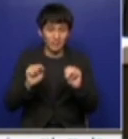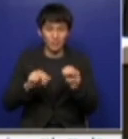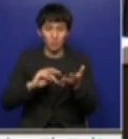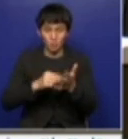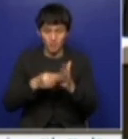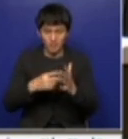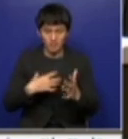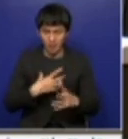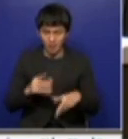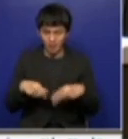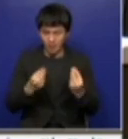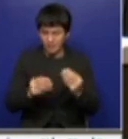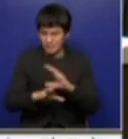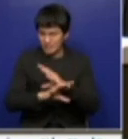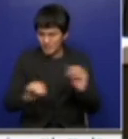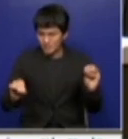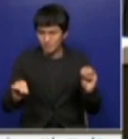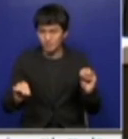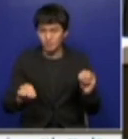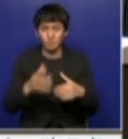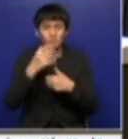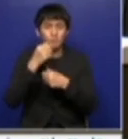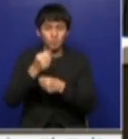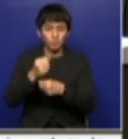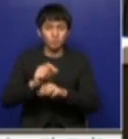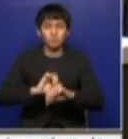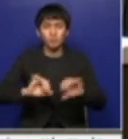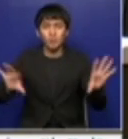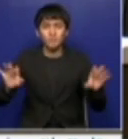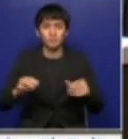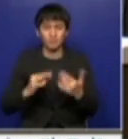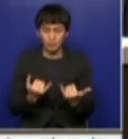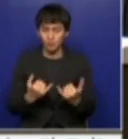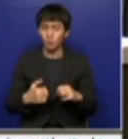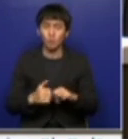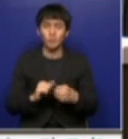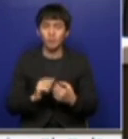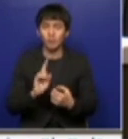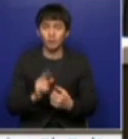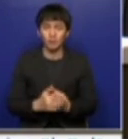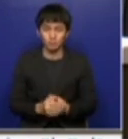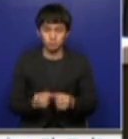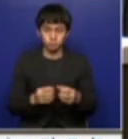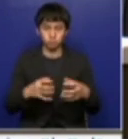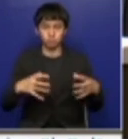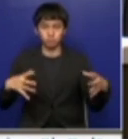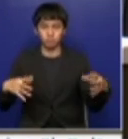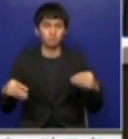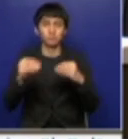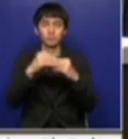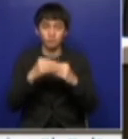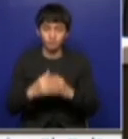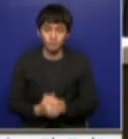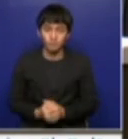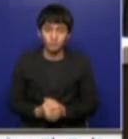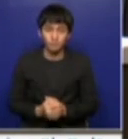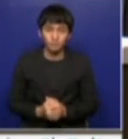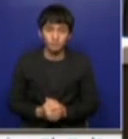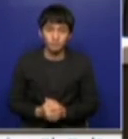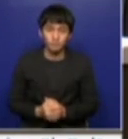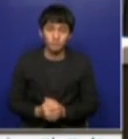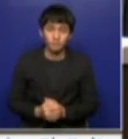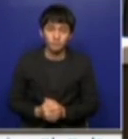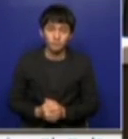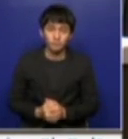สลายการชุมห้ามกรรมจะรุมและก็สลายจริงๆเพื่อจะมาช่วยพูดไปแล้วโดยชอบการ